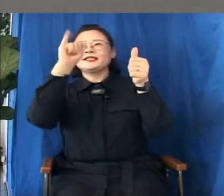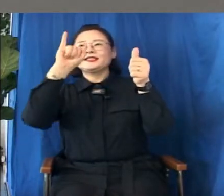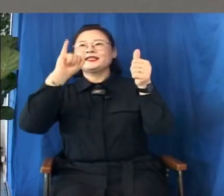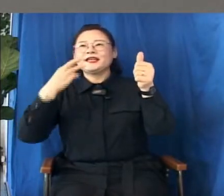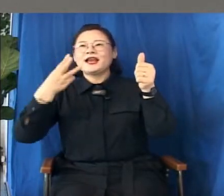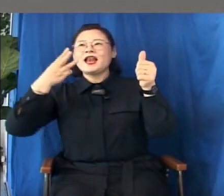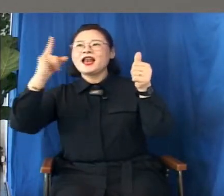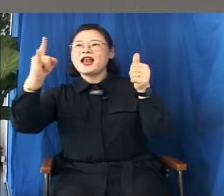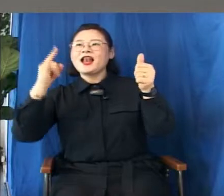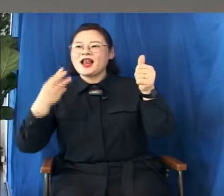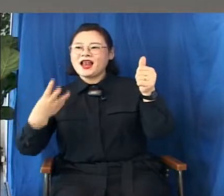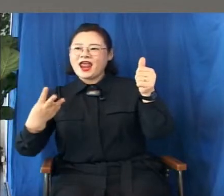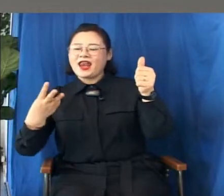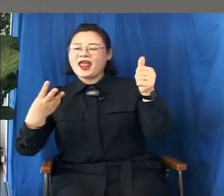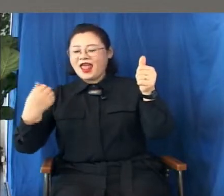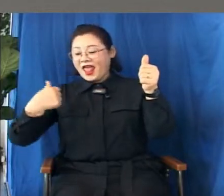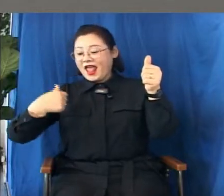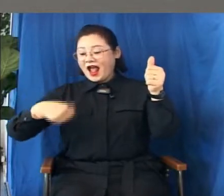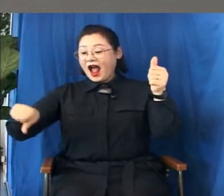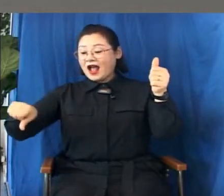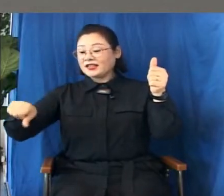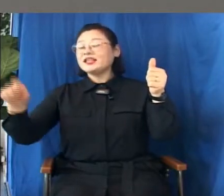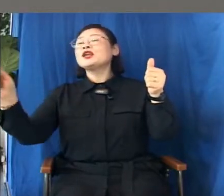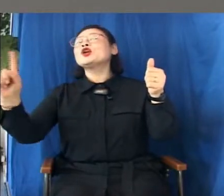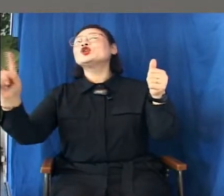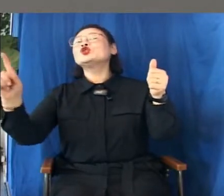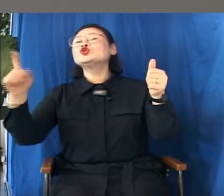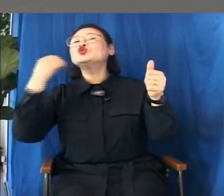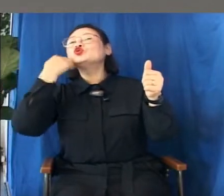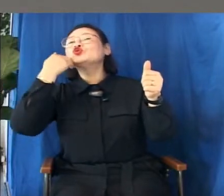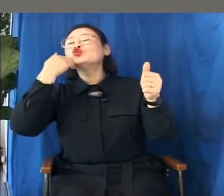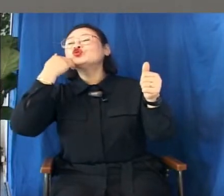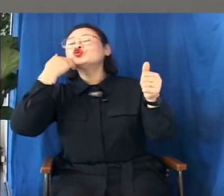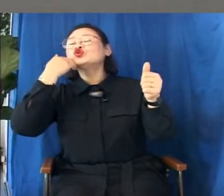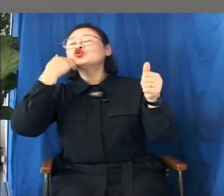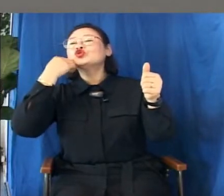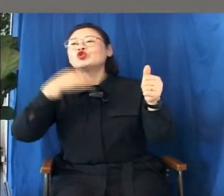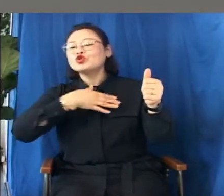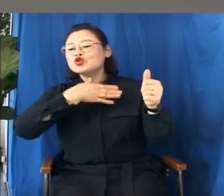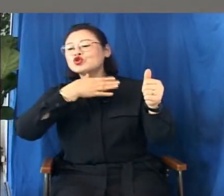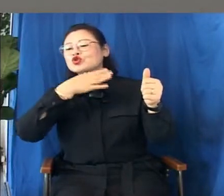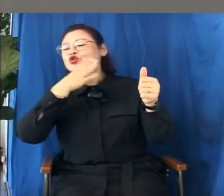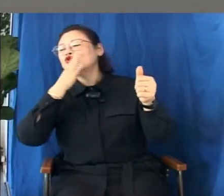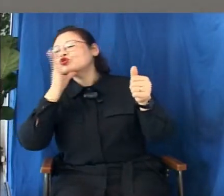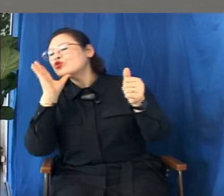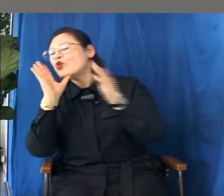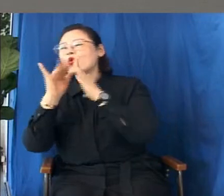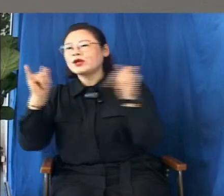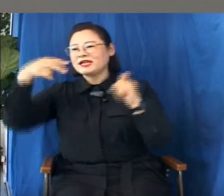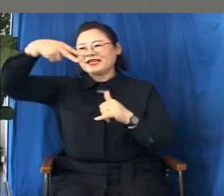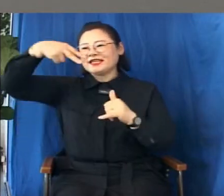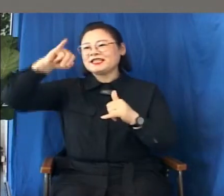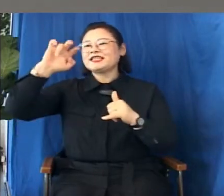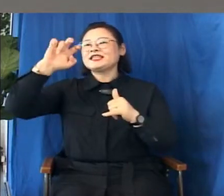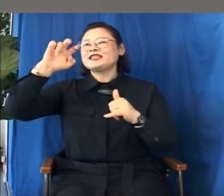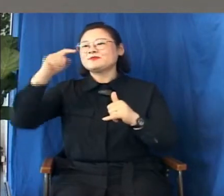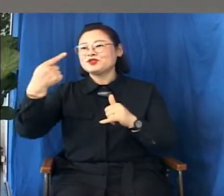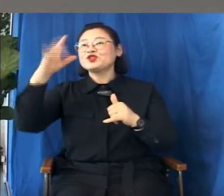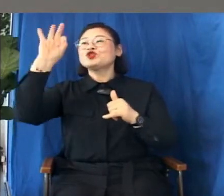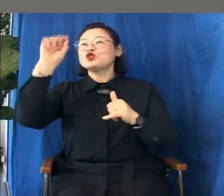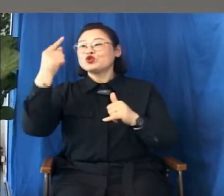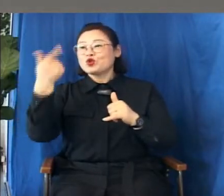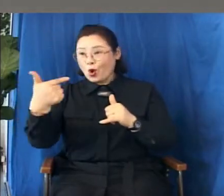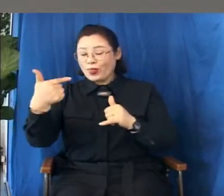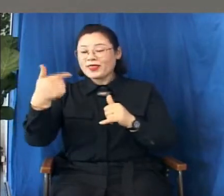누구냐면 성탄절마다 자주 등장하는 노인 시므온이라는 사람이에요. 시므온. 성전에서